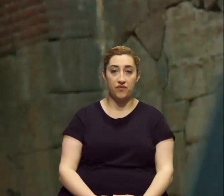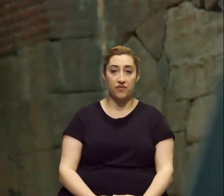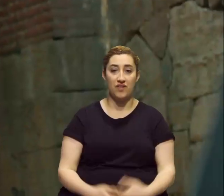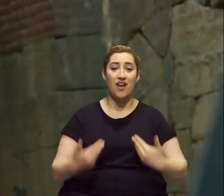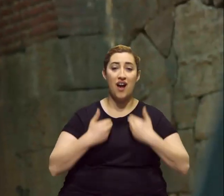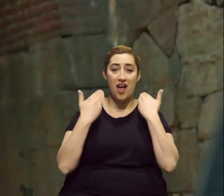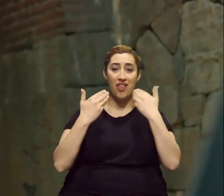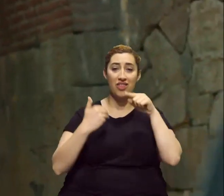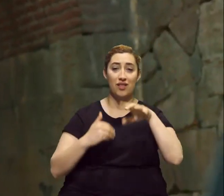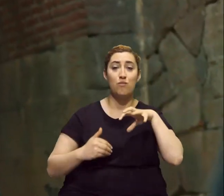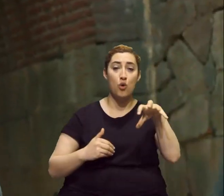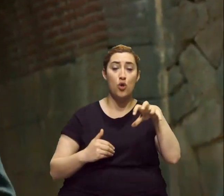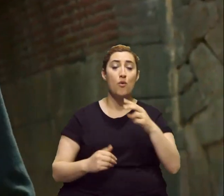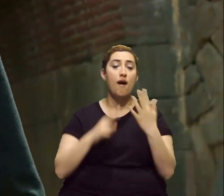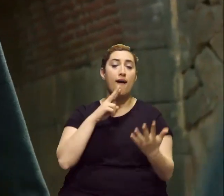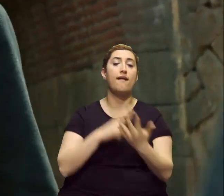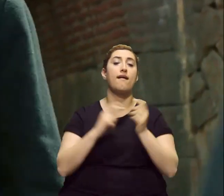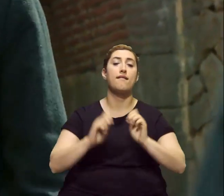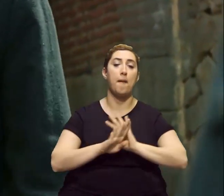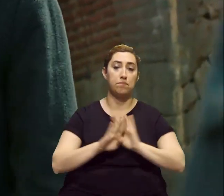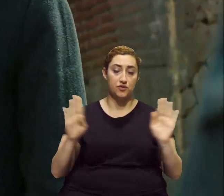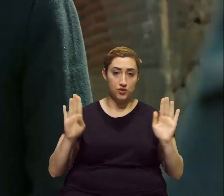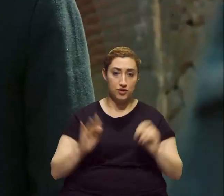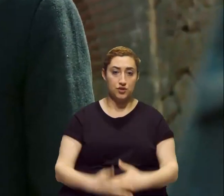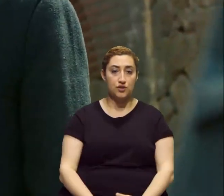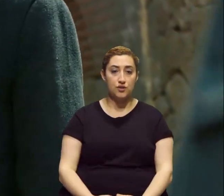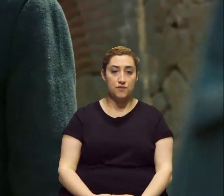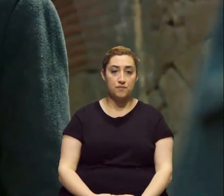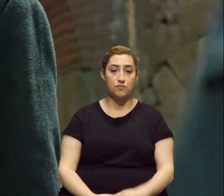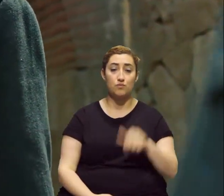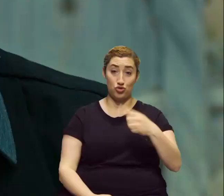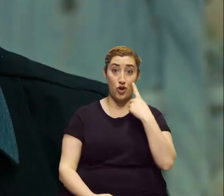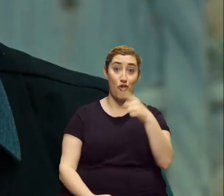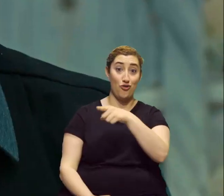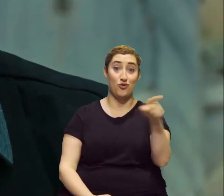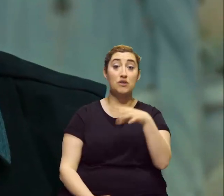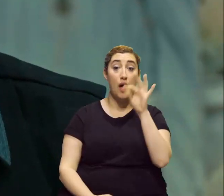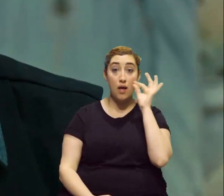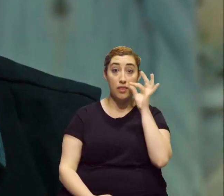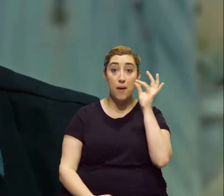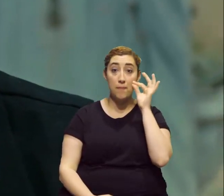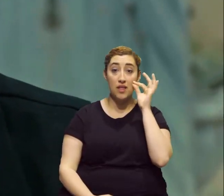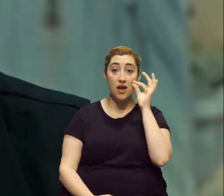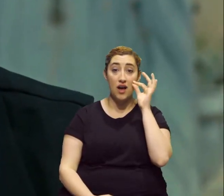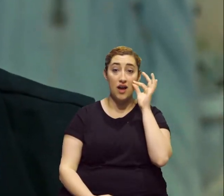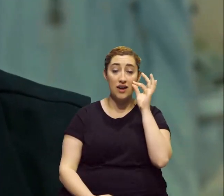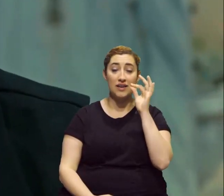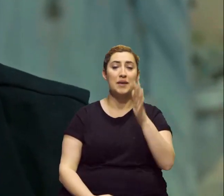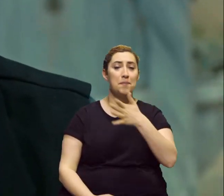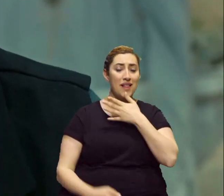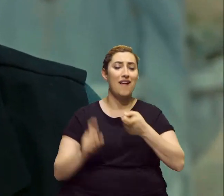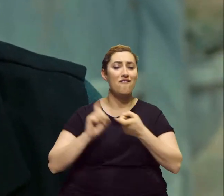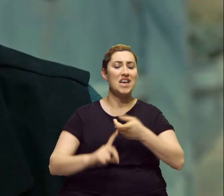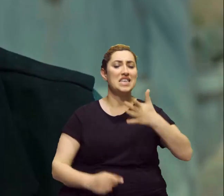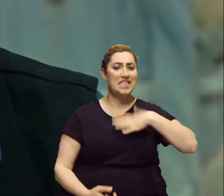Adalık makamı hükmünü vermiştir. Zozan da geldi. Bu gördüğünüz adamlar cebren ve hile